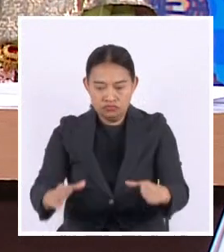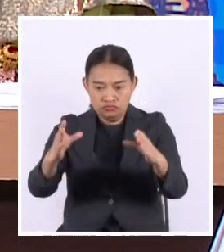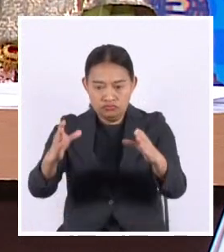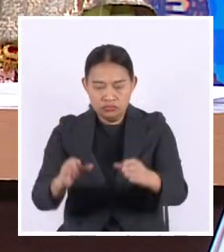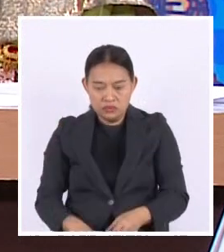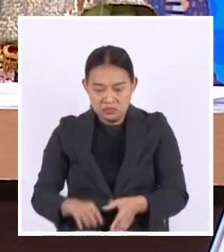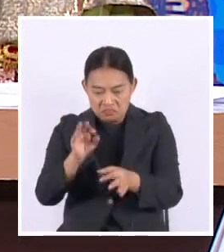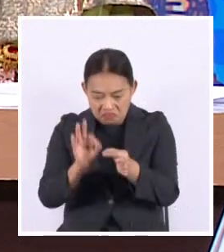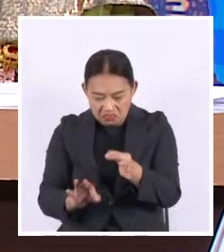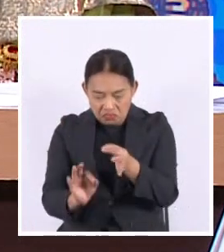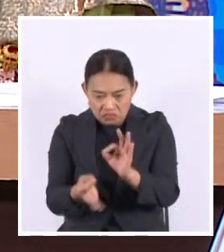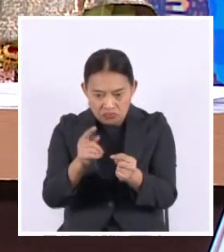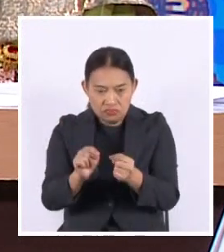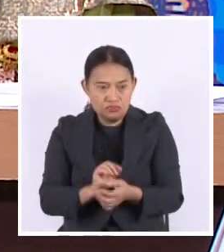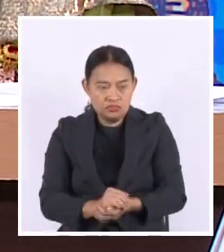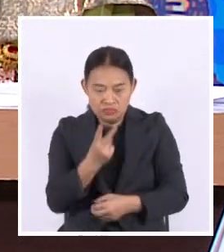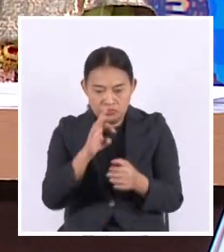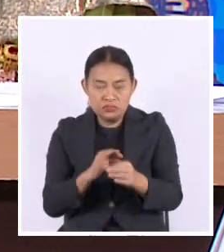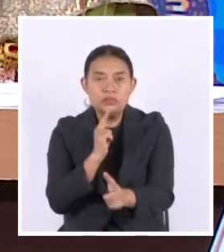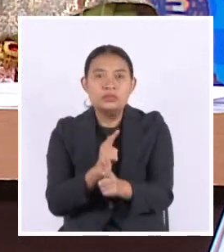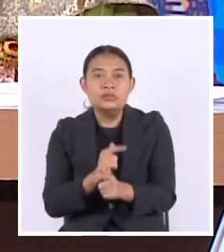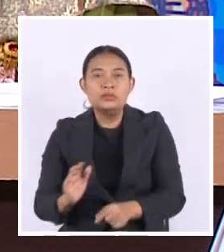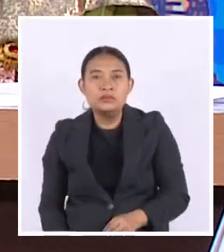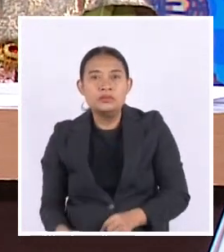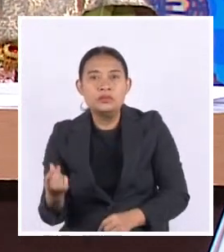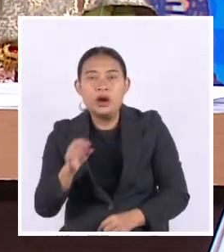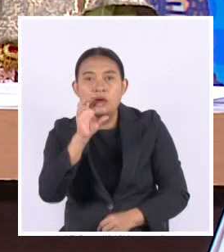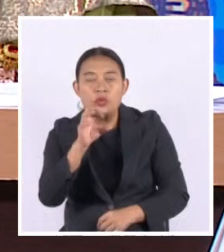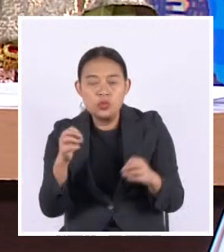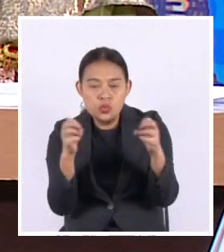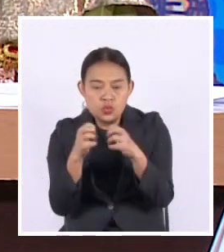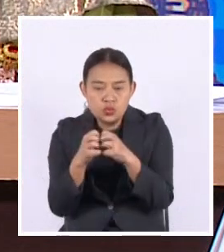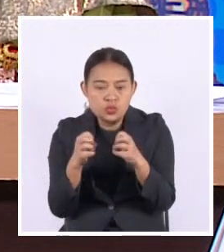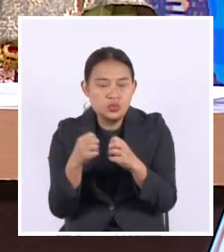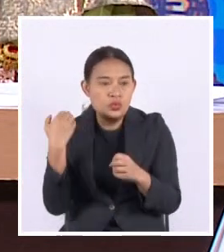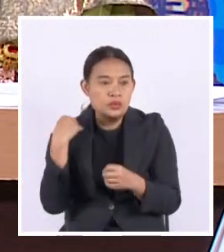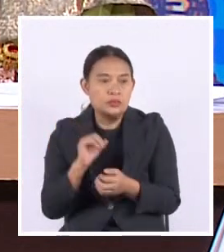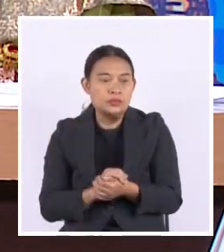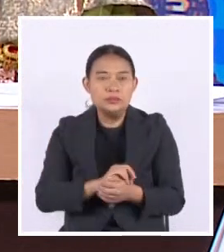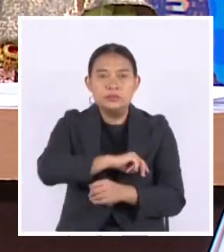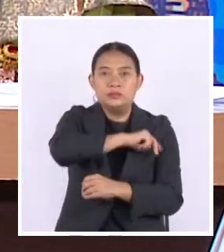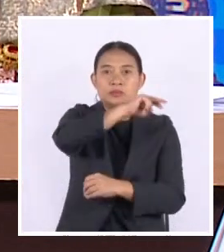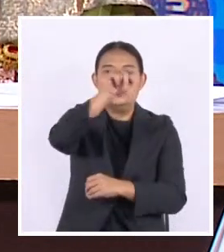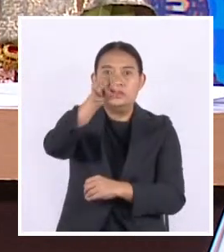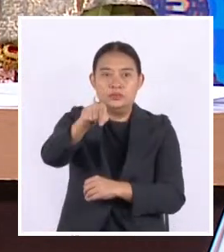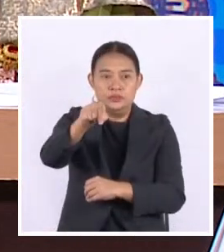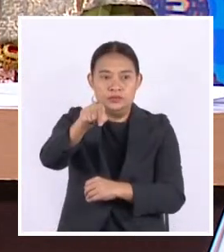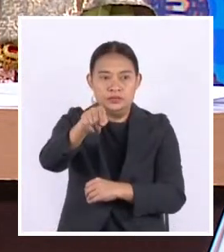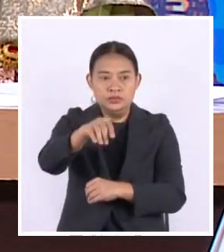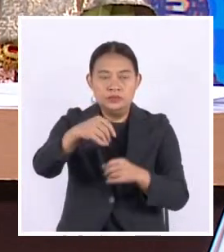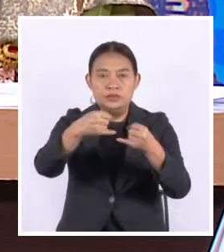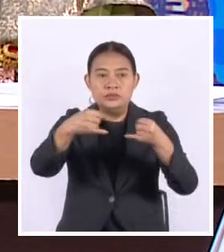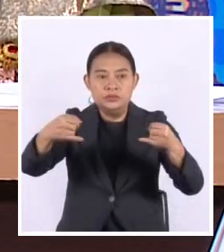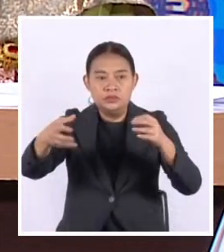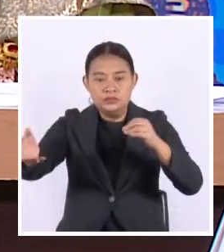แล้วเจ้าหน้าที่จะเข้าไปในบ้านอ้าวดันเลี้ยงหมาดุอีกโอ้โหวุ่นวายกันเป็นหมดนะคะพอขึ้นปีนขึ้นไปบนหลังคากระชากสายไฟโยนใส่เ